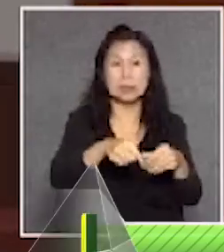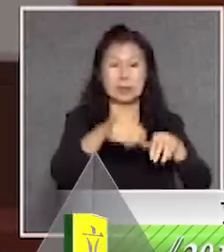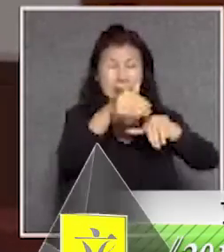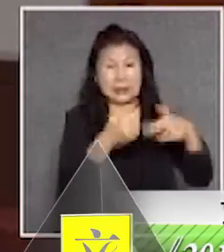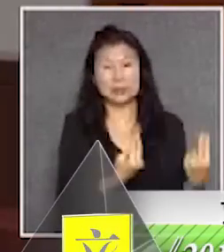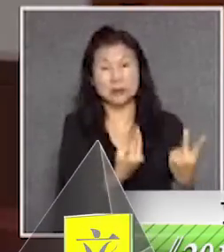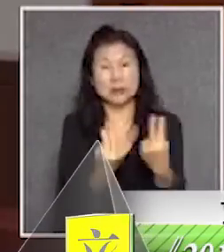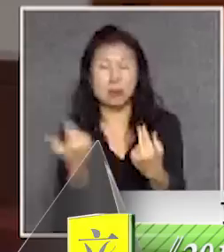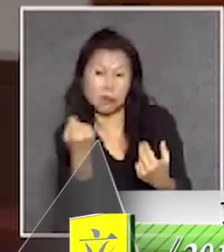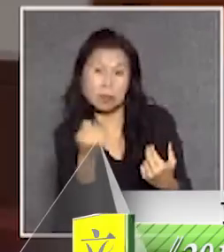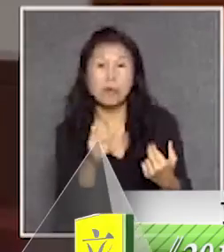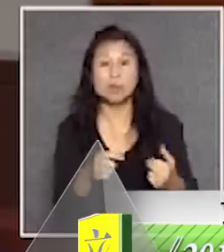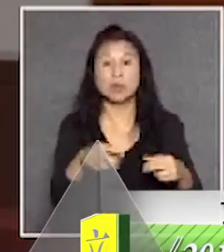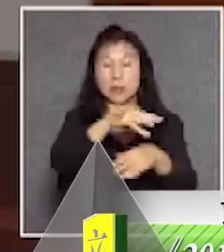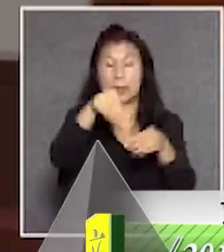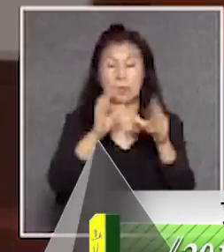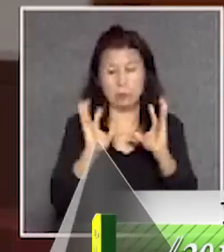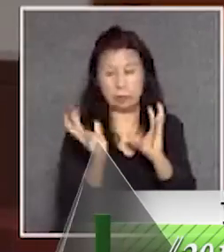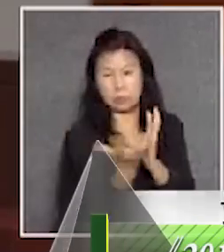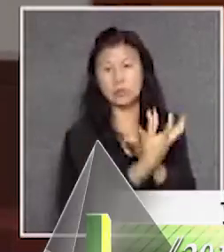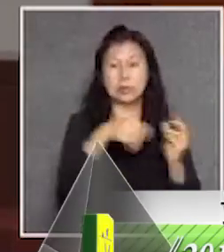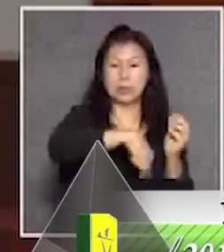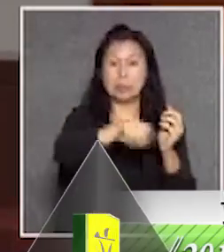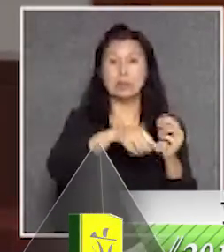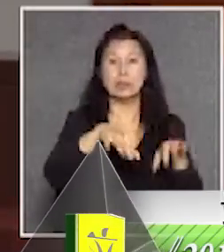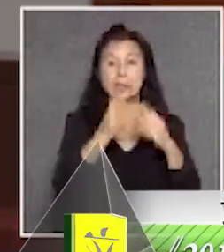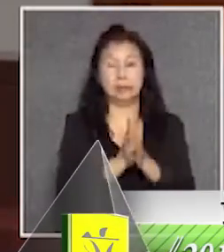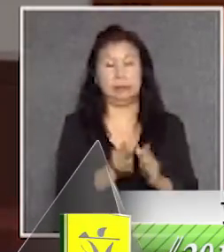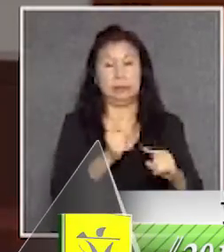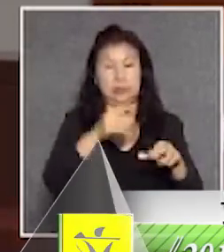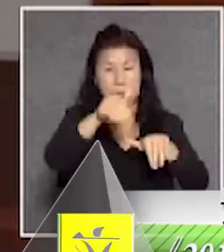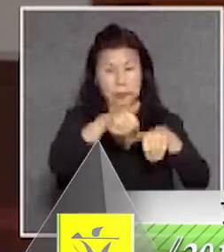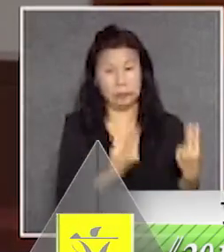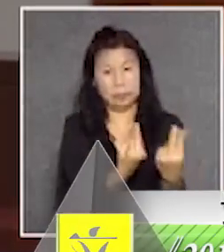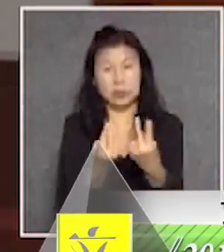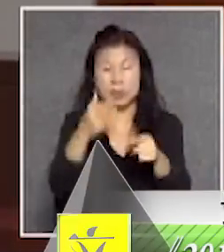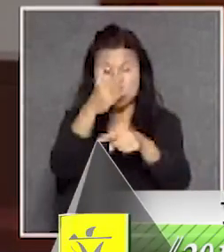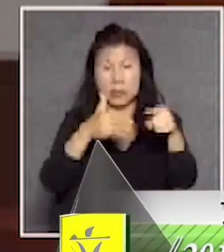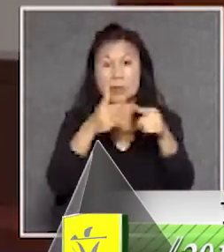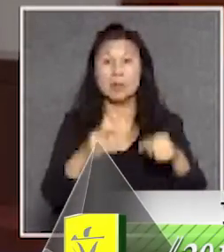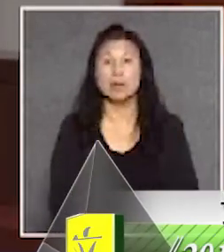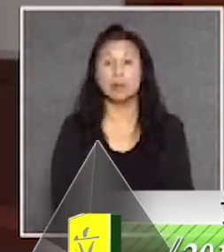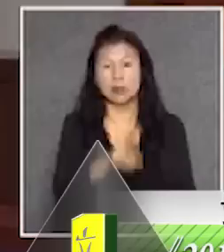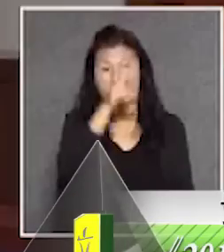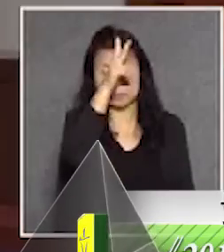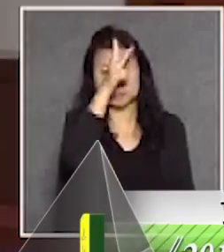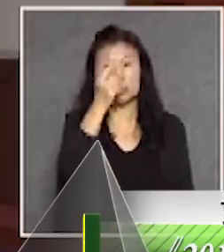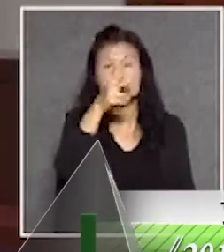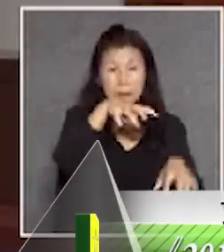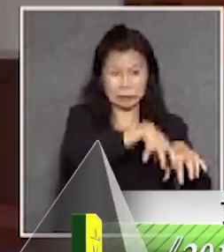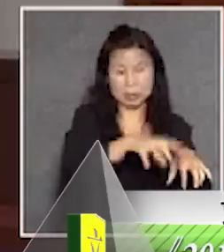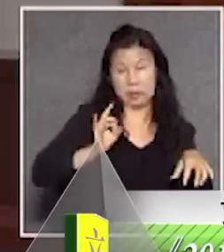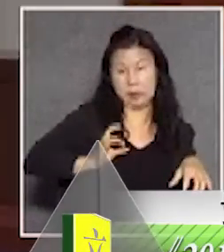或者被郊野公園包圍的土地不屬於郊野公園，部分還包括了政府土地和